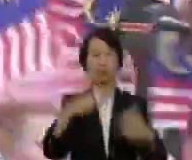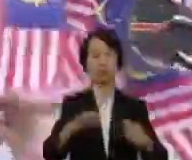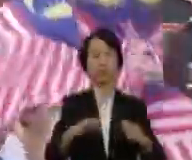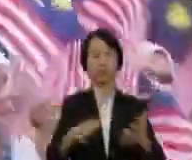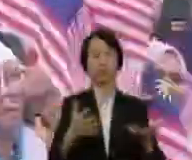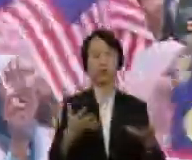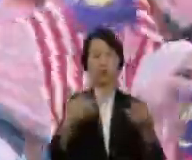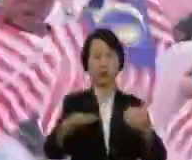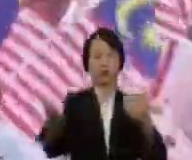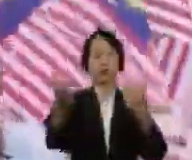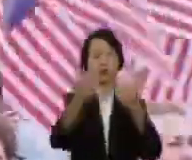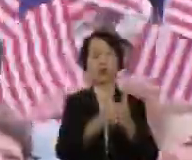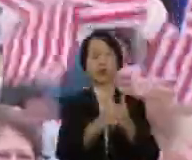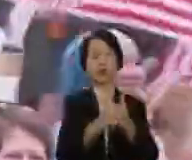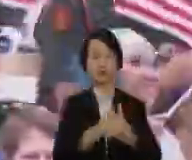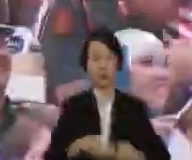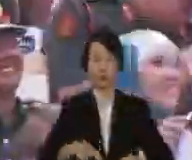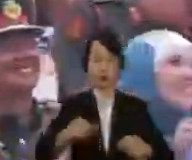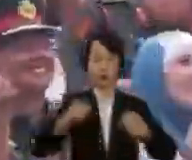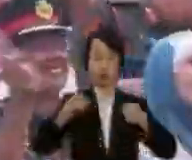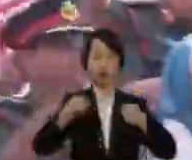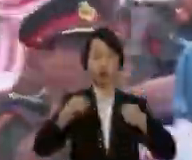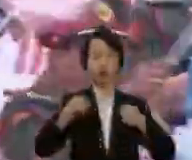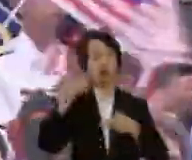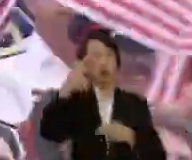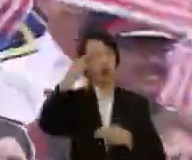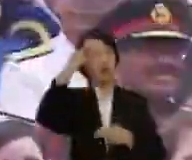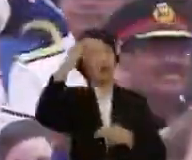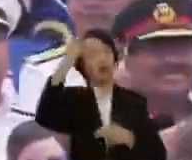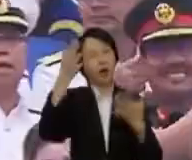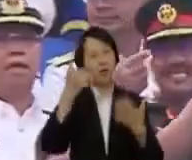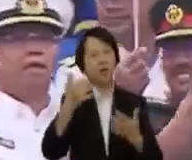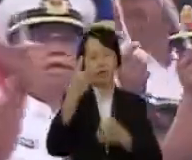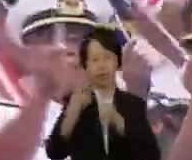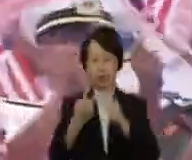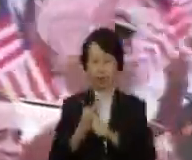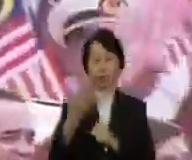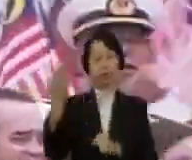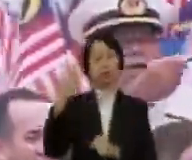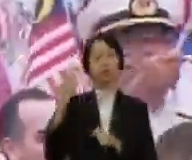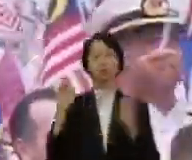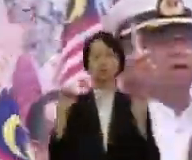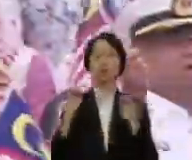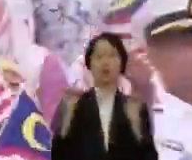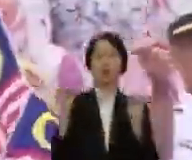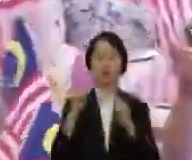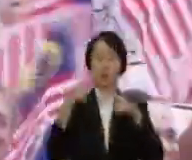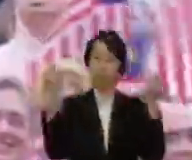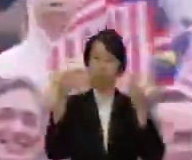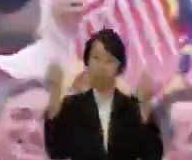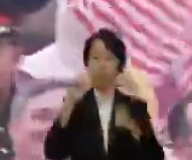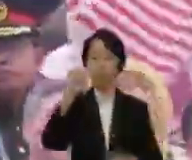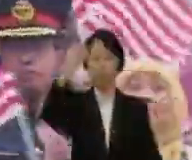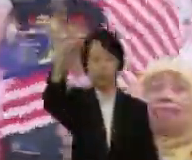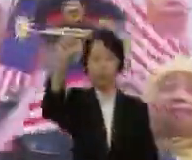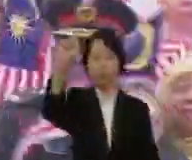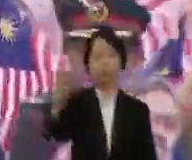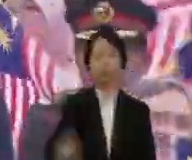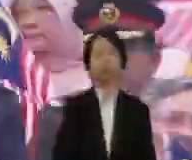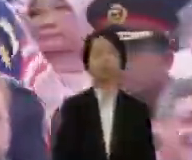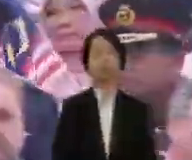seakan-akan kembali kepada kehidupan yang dirindui ketika 2 tahun itu tidak diadakan sambutan Hari Kebangsaan.